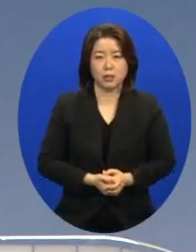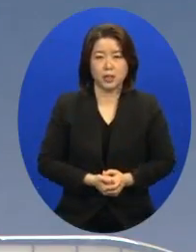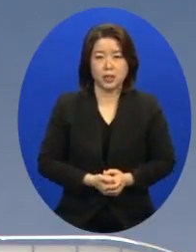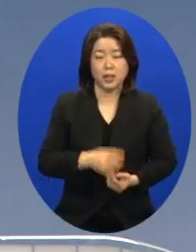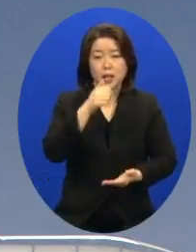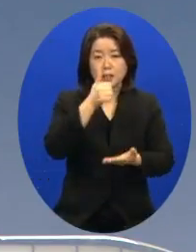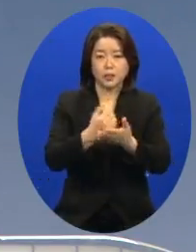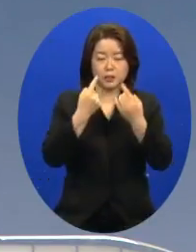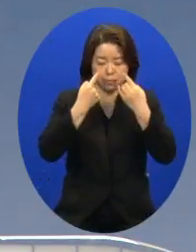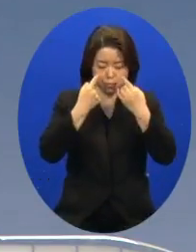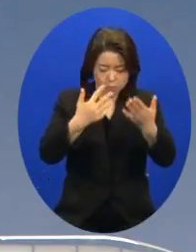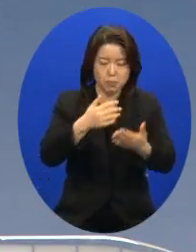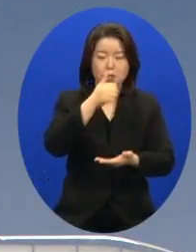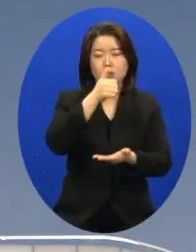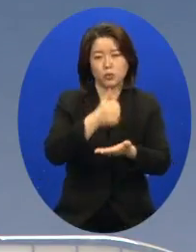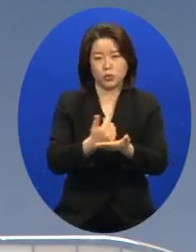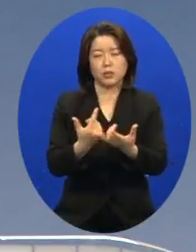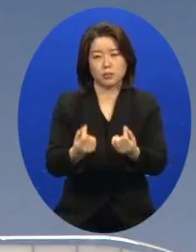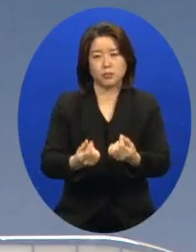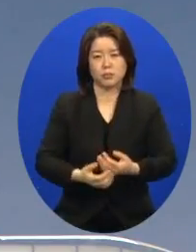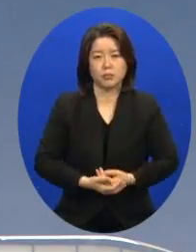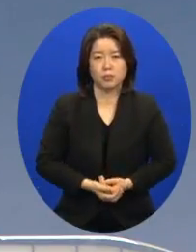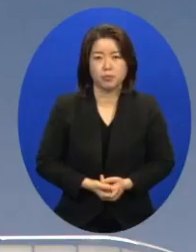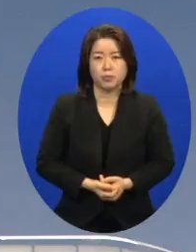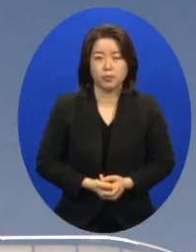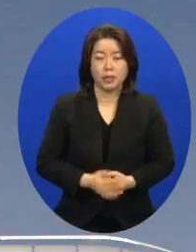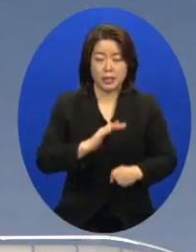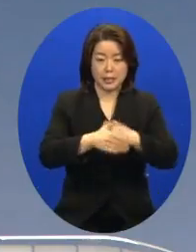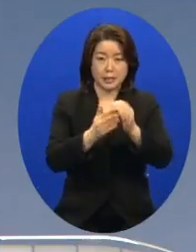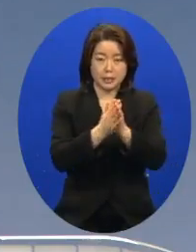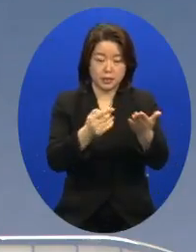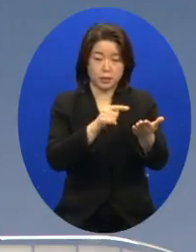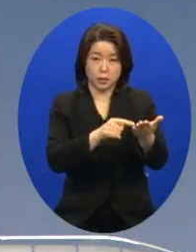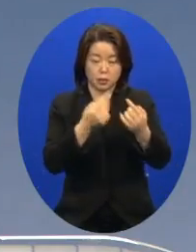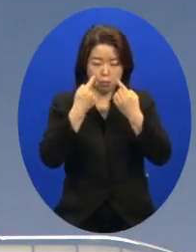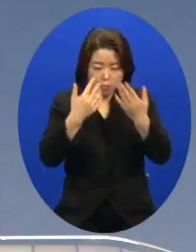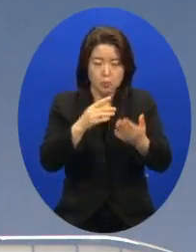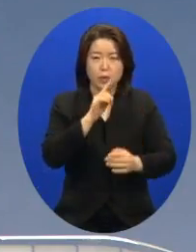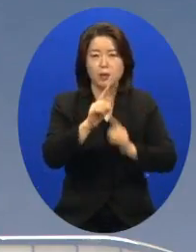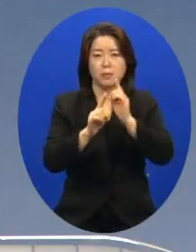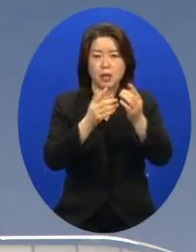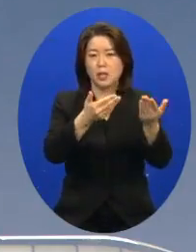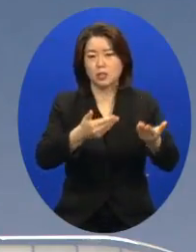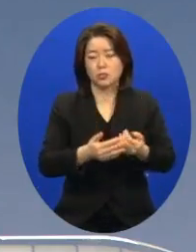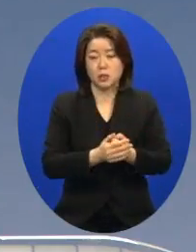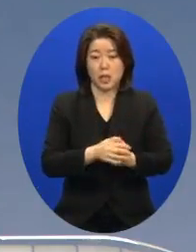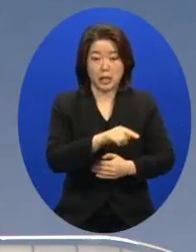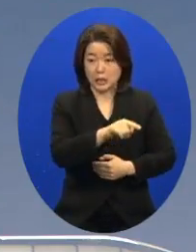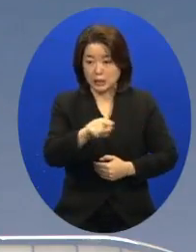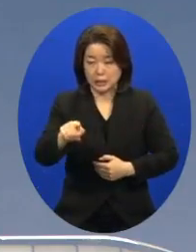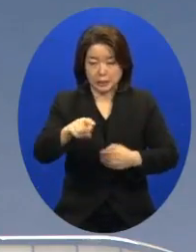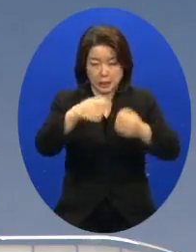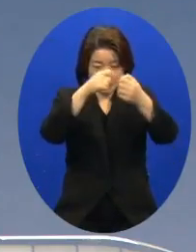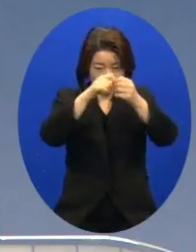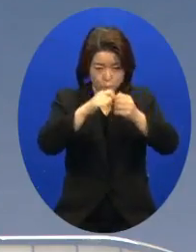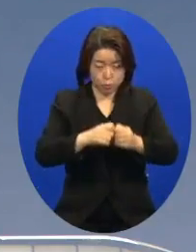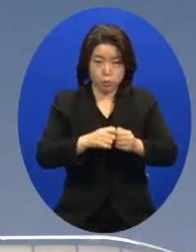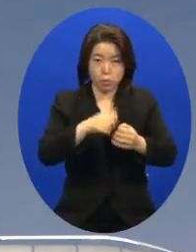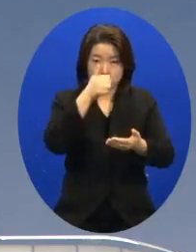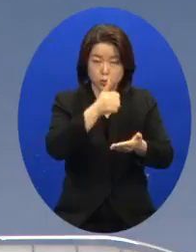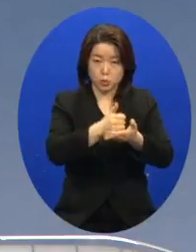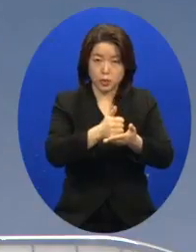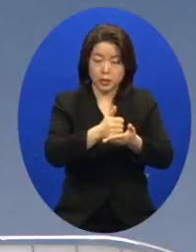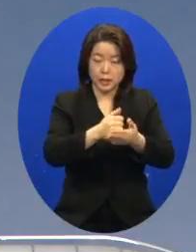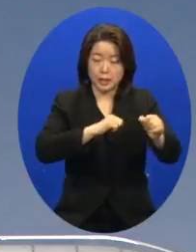죄는 분명한 죄입니다 성경은 분명히 말합니다 이런 죄를 짓는 자는 하나님의 나라를